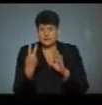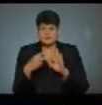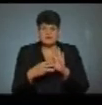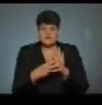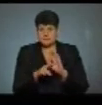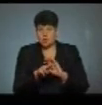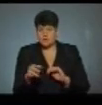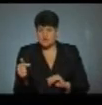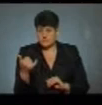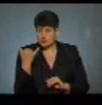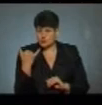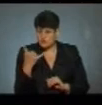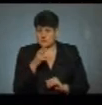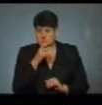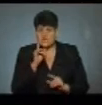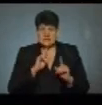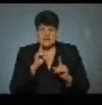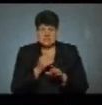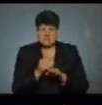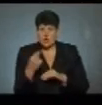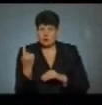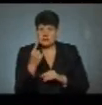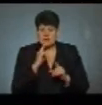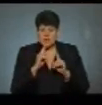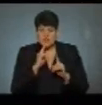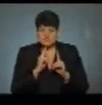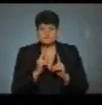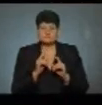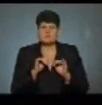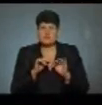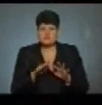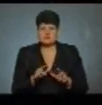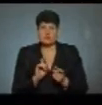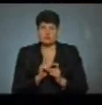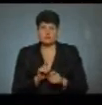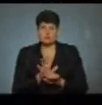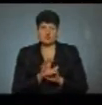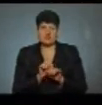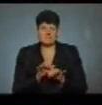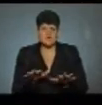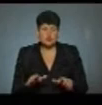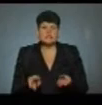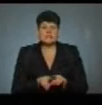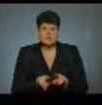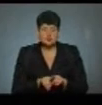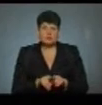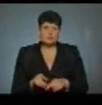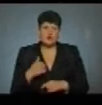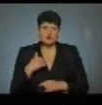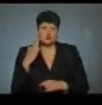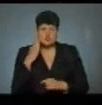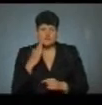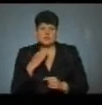мільйонів гривень сьогодні під час сесії виділила обласна рада на засоби боротьби з коронавірусом. Також депутати проголосували за